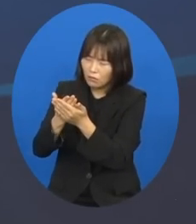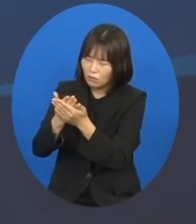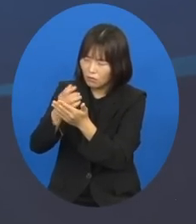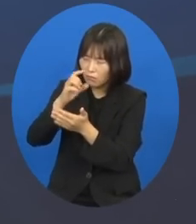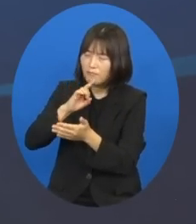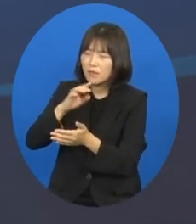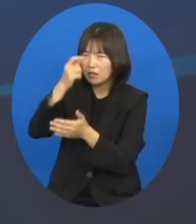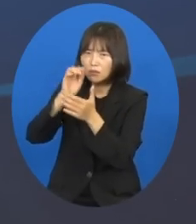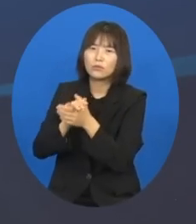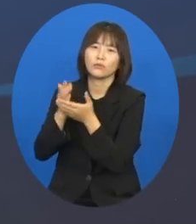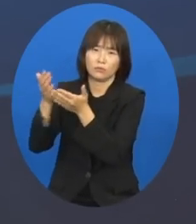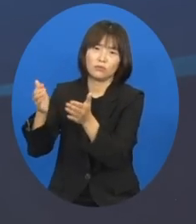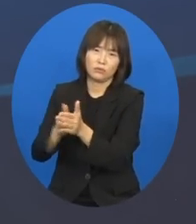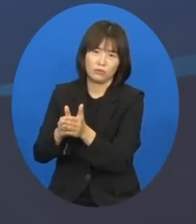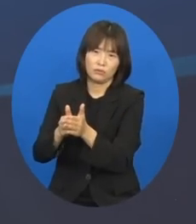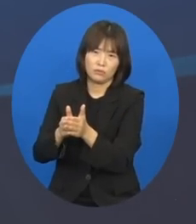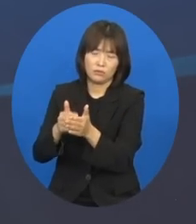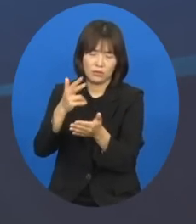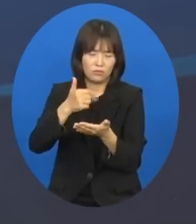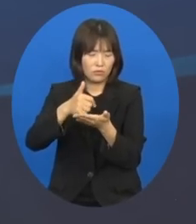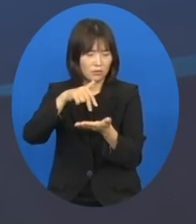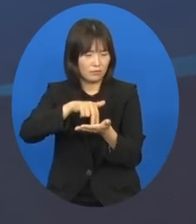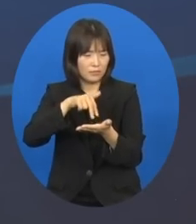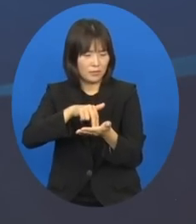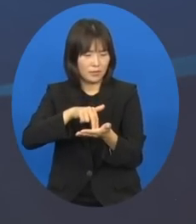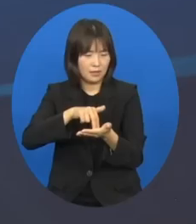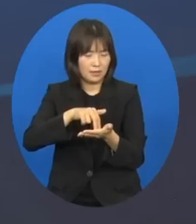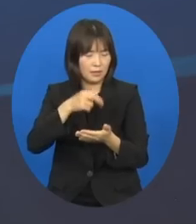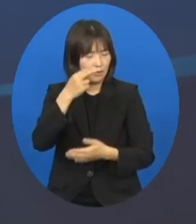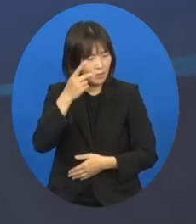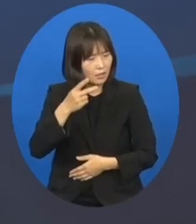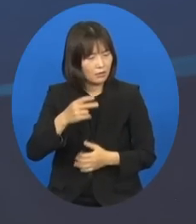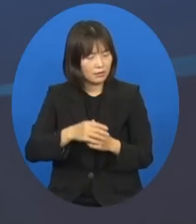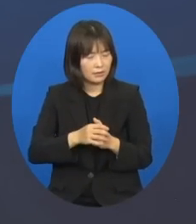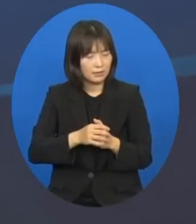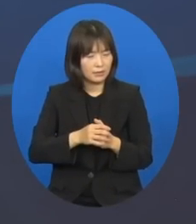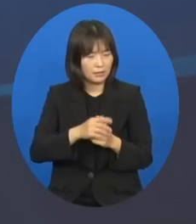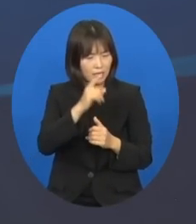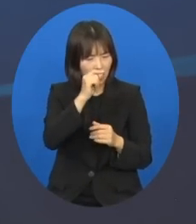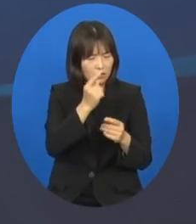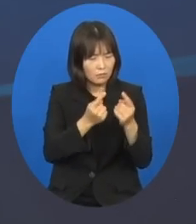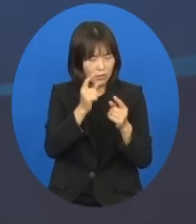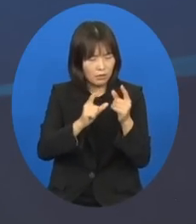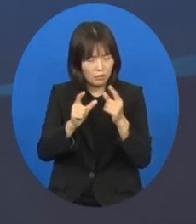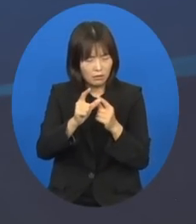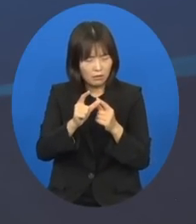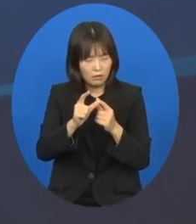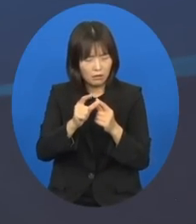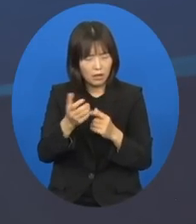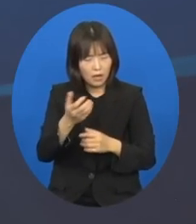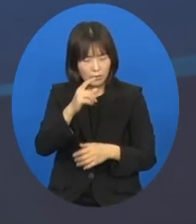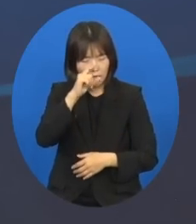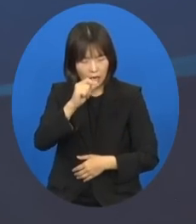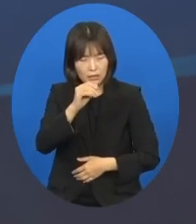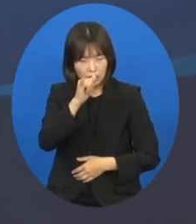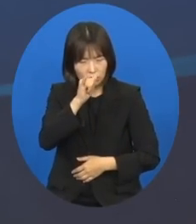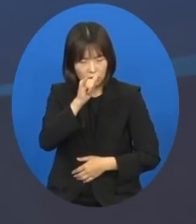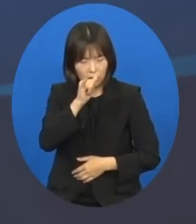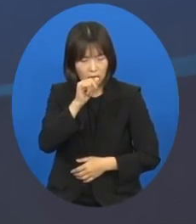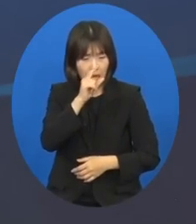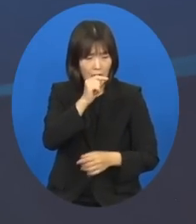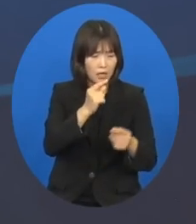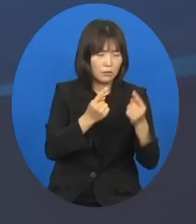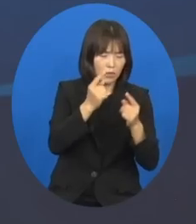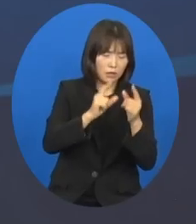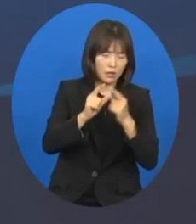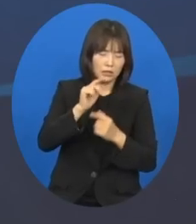우리 주님이 야 바울이 가시보다 더 아픈 가시가 들어 있구나 가시보다 더 심각한